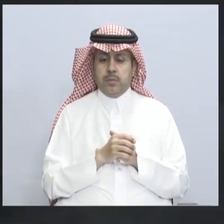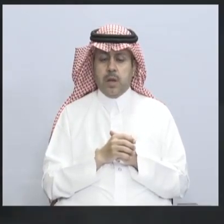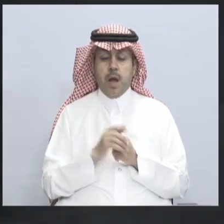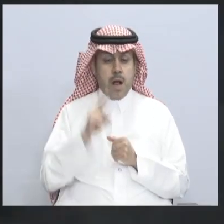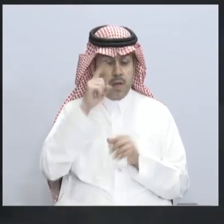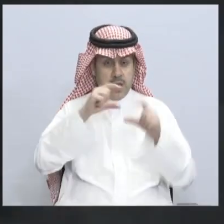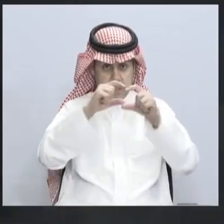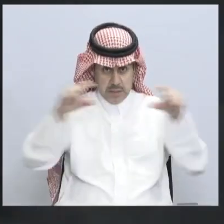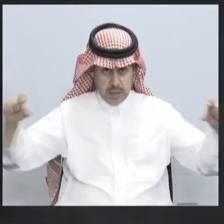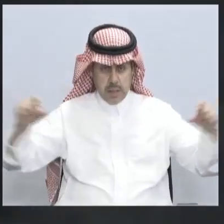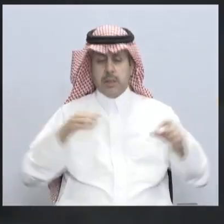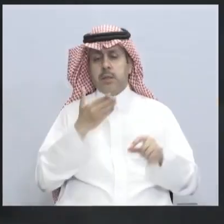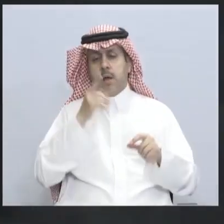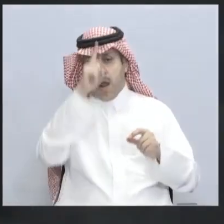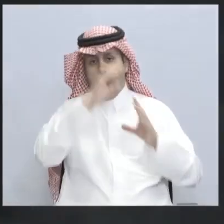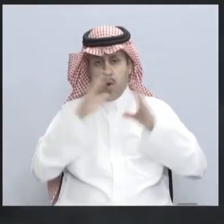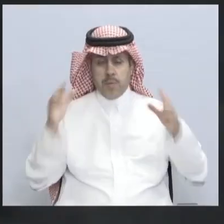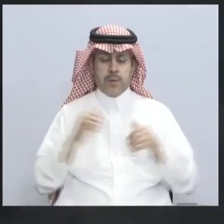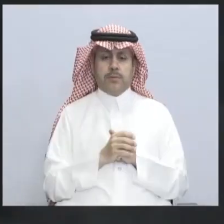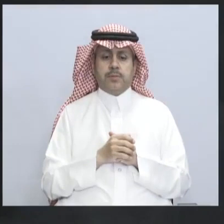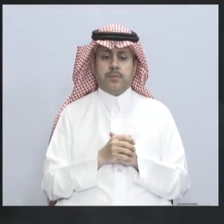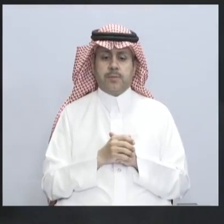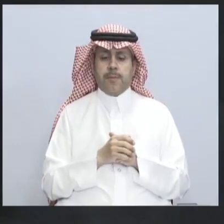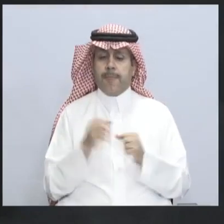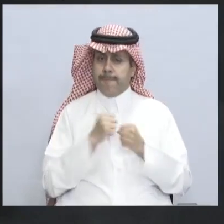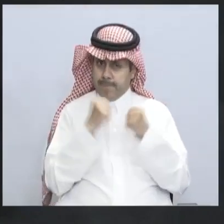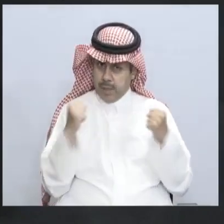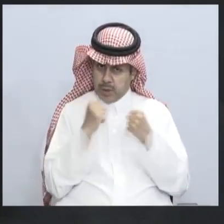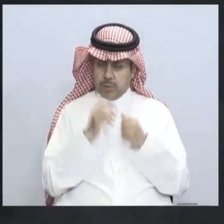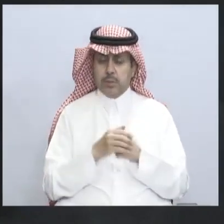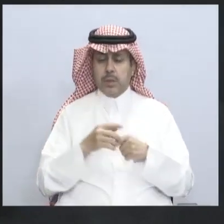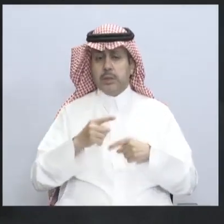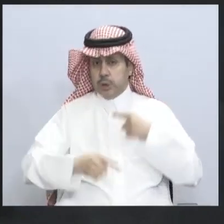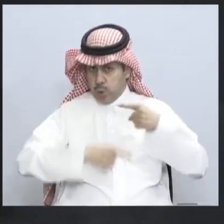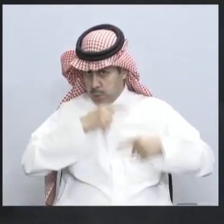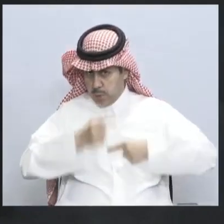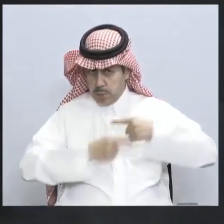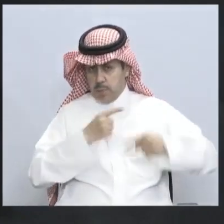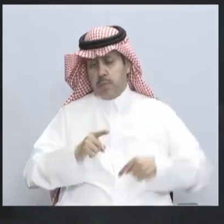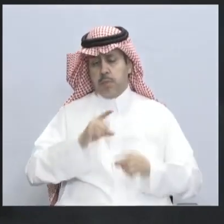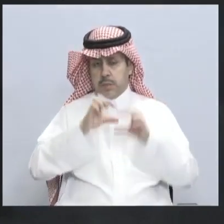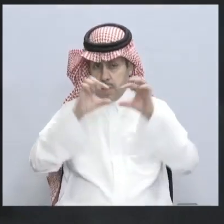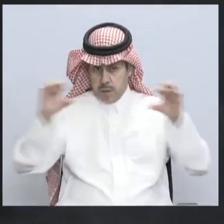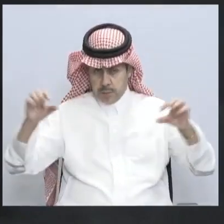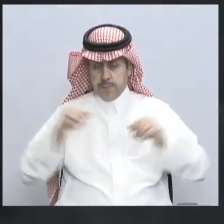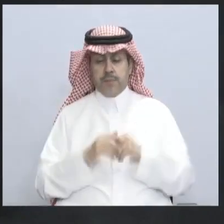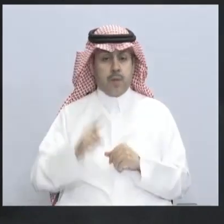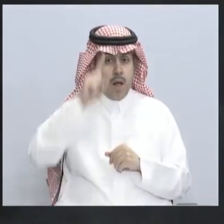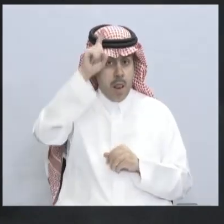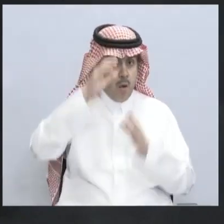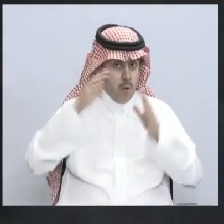فنحرص على ماذا التكبير وعلى ان نكرر ونكثر فنقول